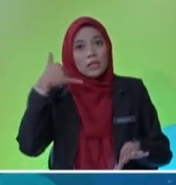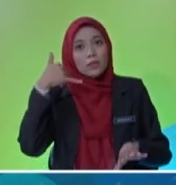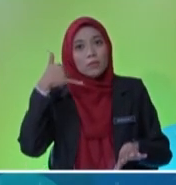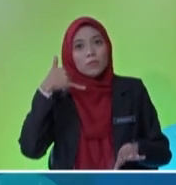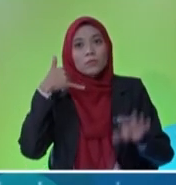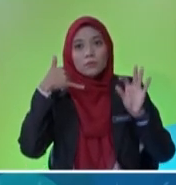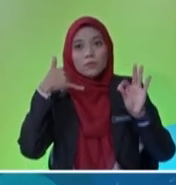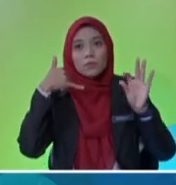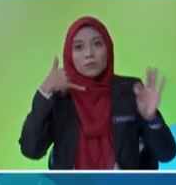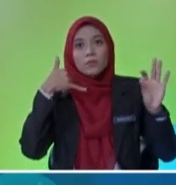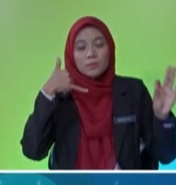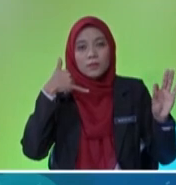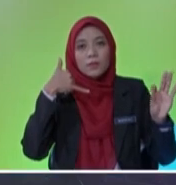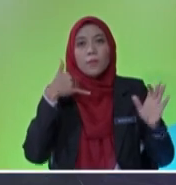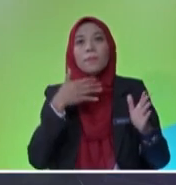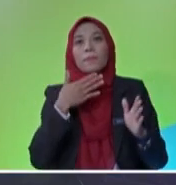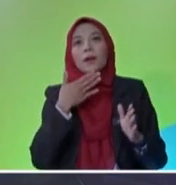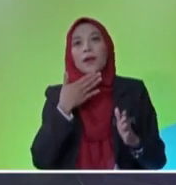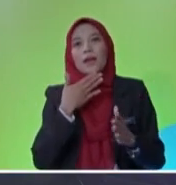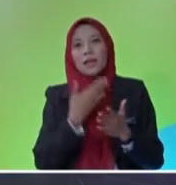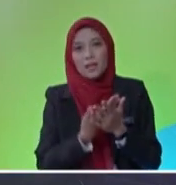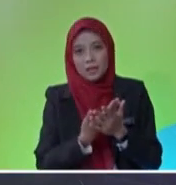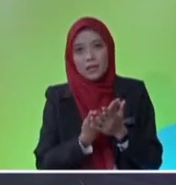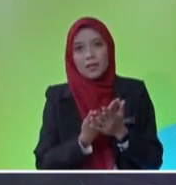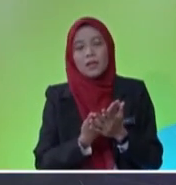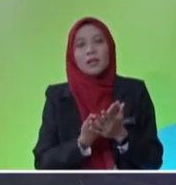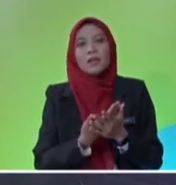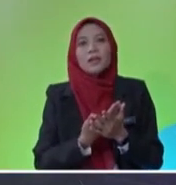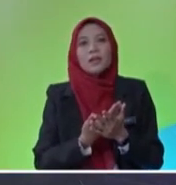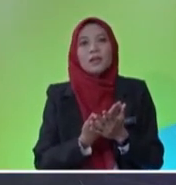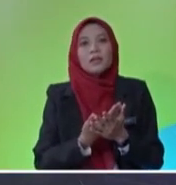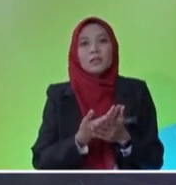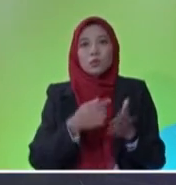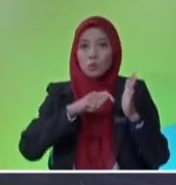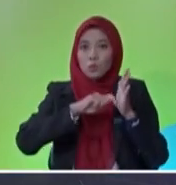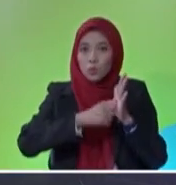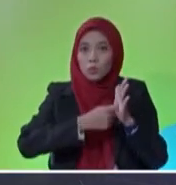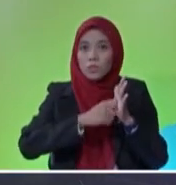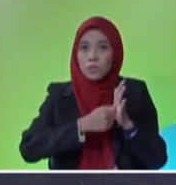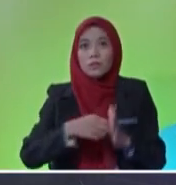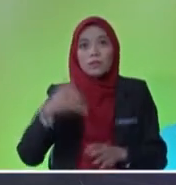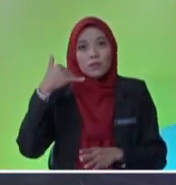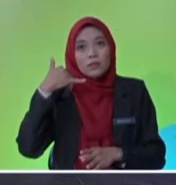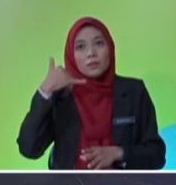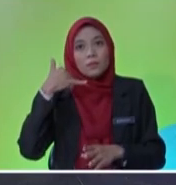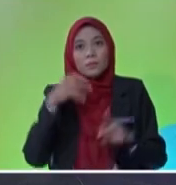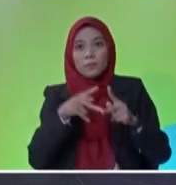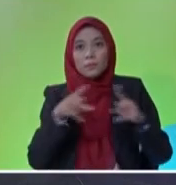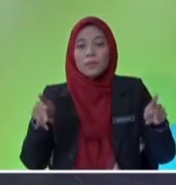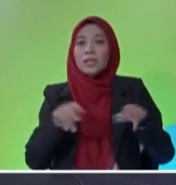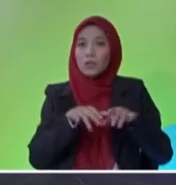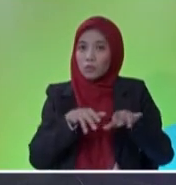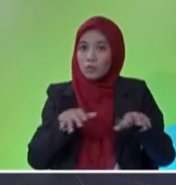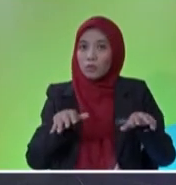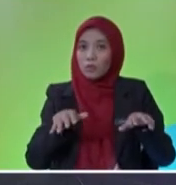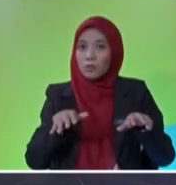Maaf by keputusannya dia akan kunci tadi fotonya dengan papa kekunci di coba ditelepon